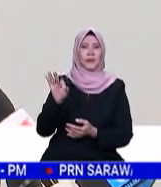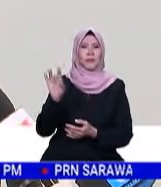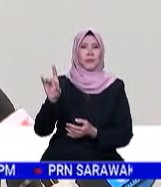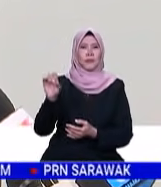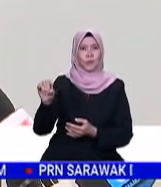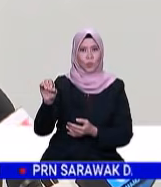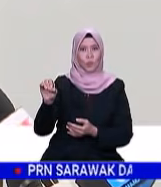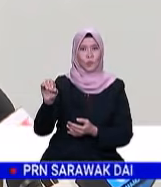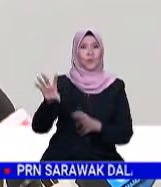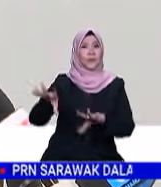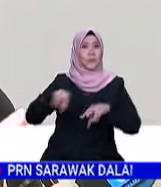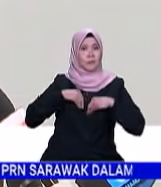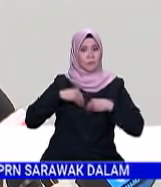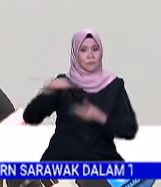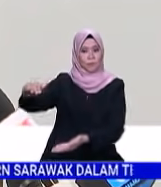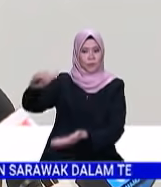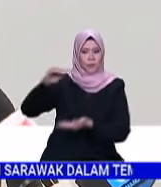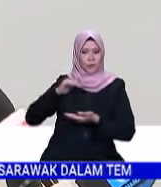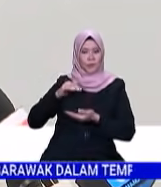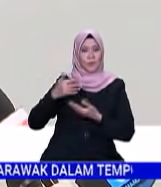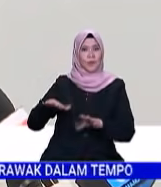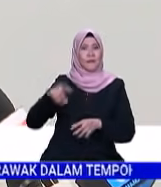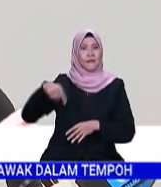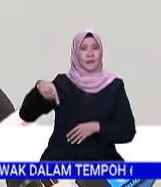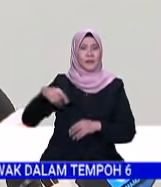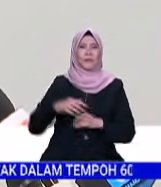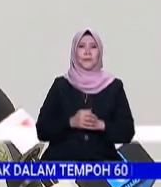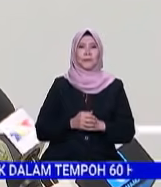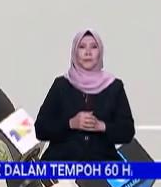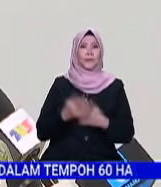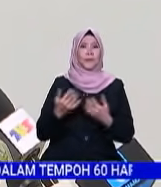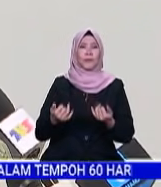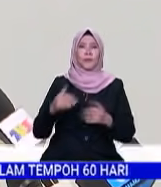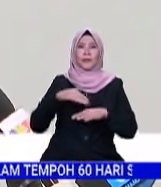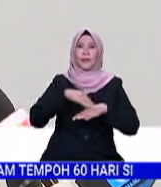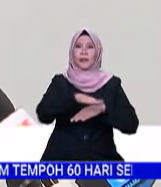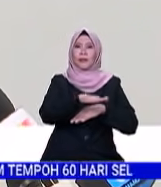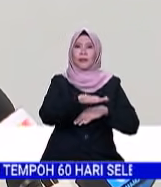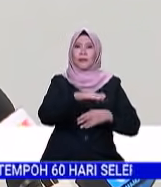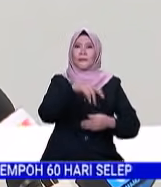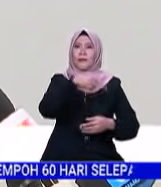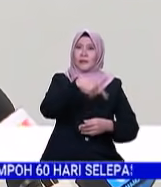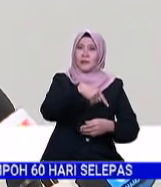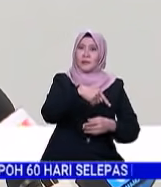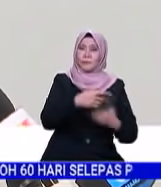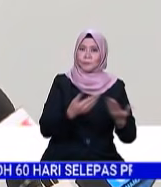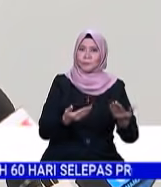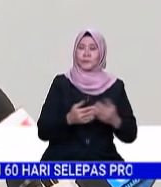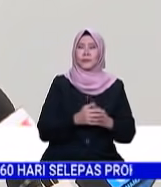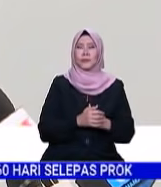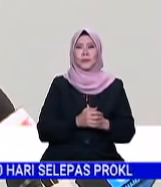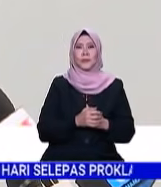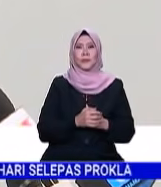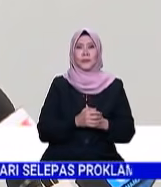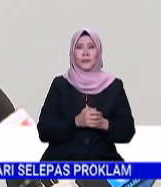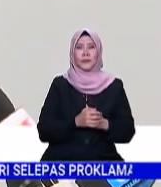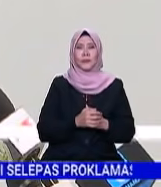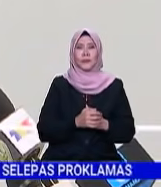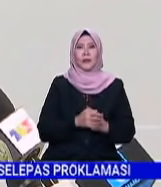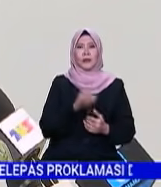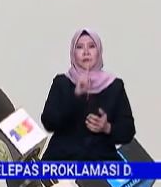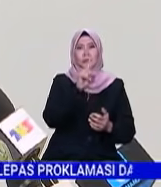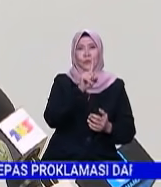11,341,980 yang telah pun kita terima. Penghantaran bekalan Pfizer untuk seterusnya adalah